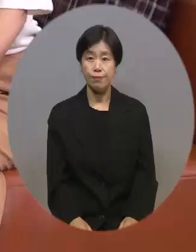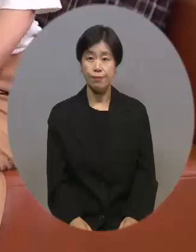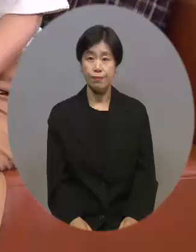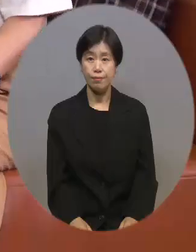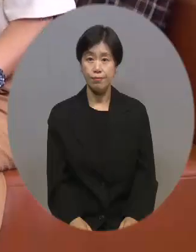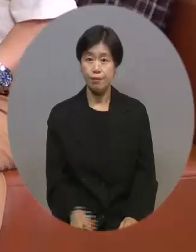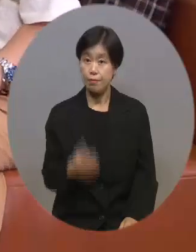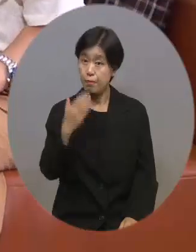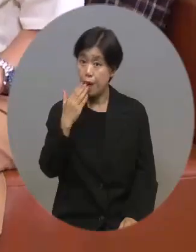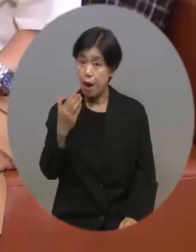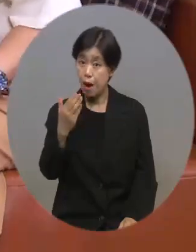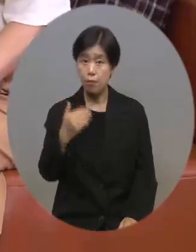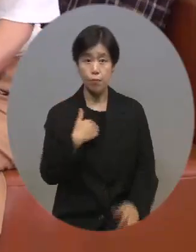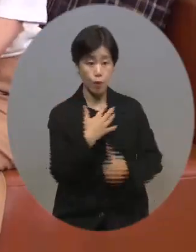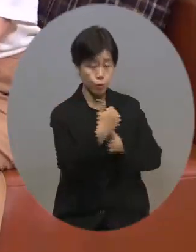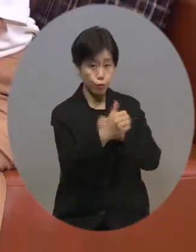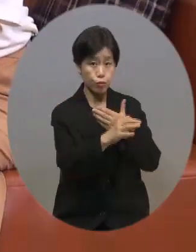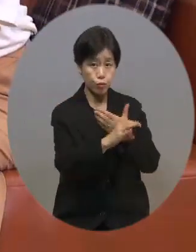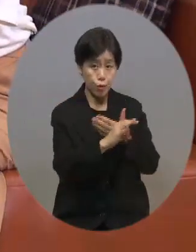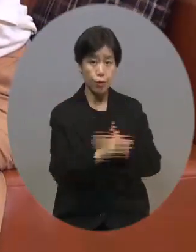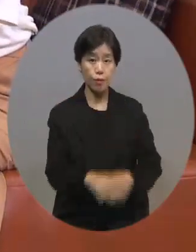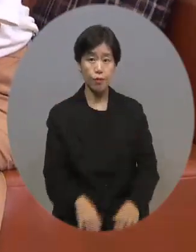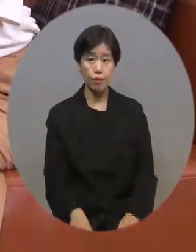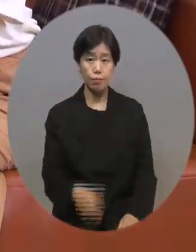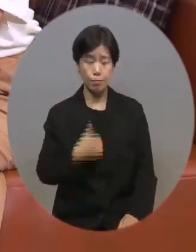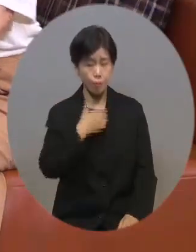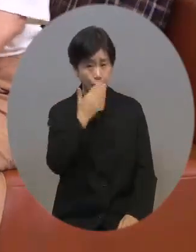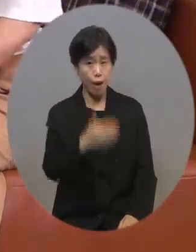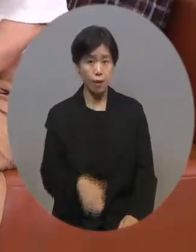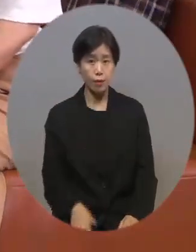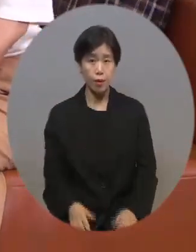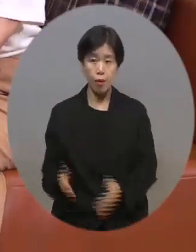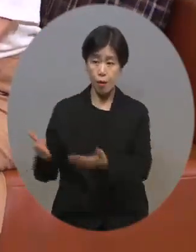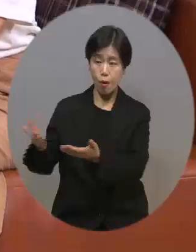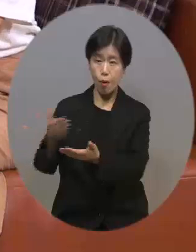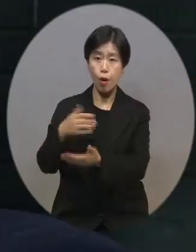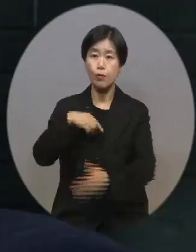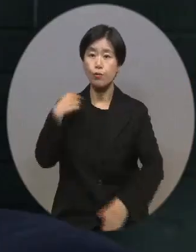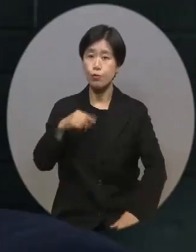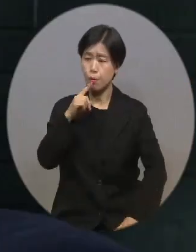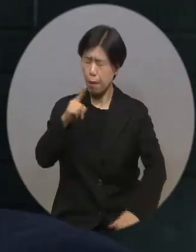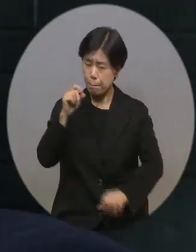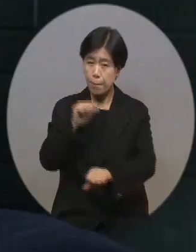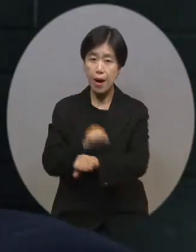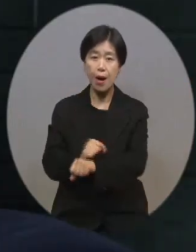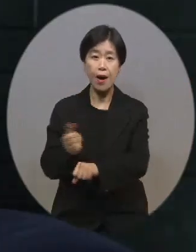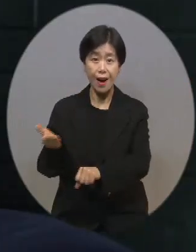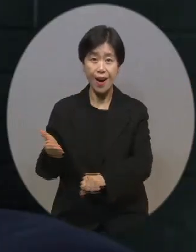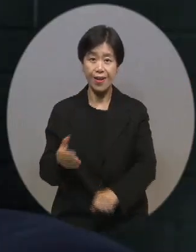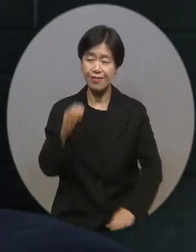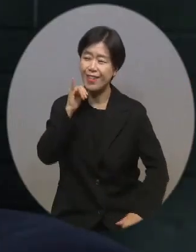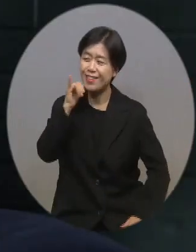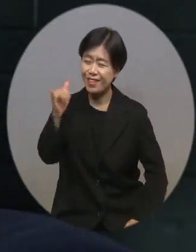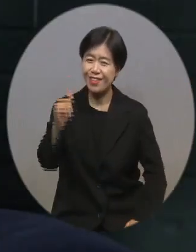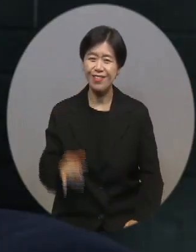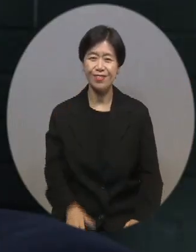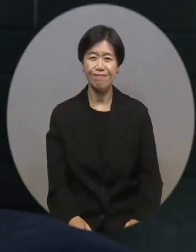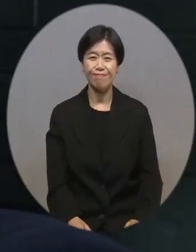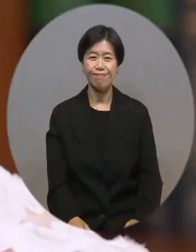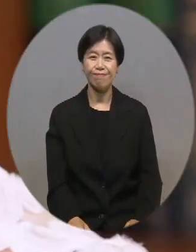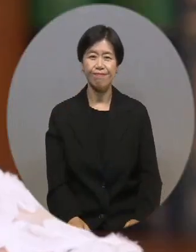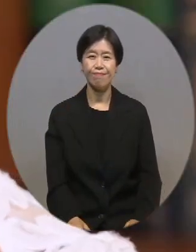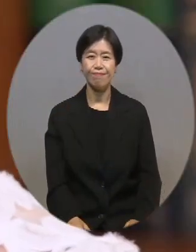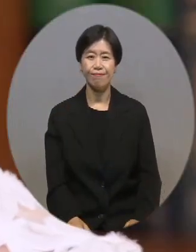있어요? 불러만 주신다면 능력이 비달해가지고 우리 심하윤 씨 중국어 엄청 잘해요. 네, 중국에 필요할 것